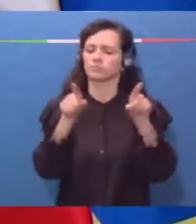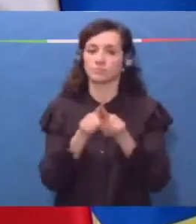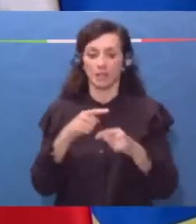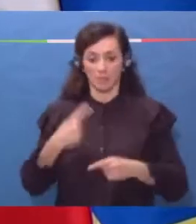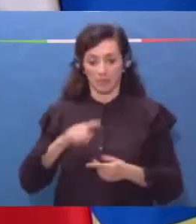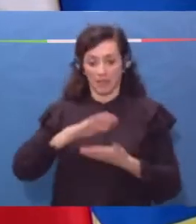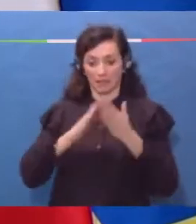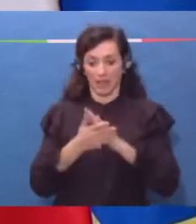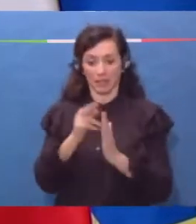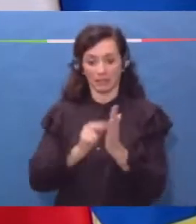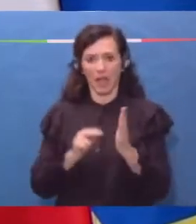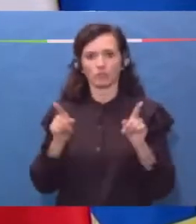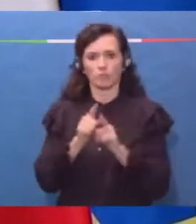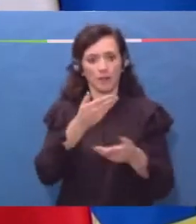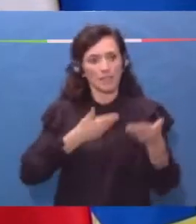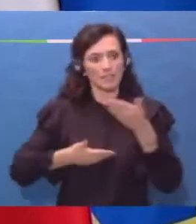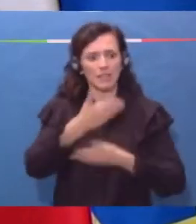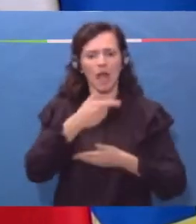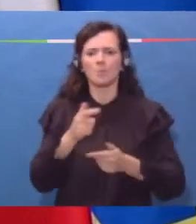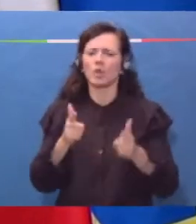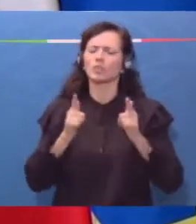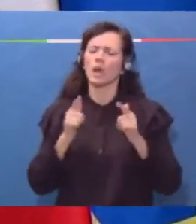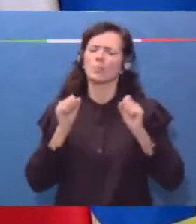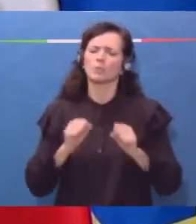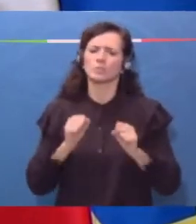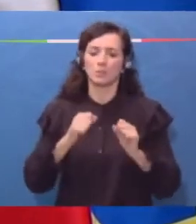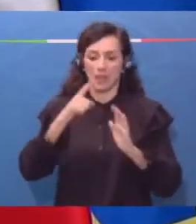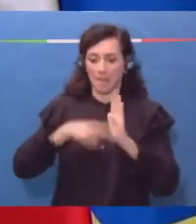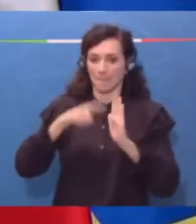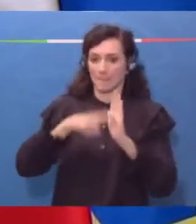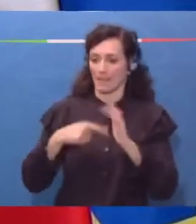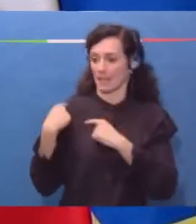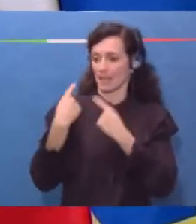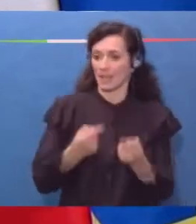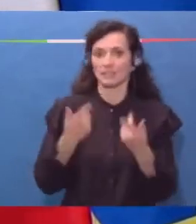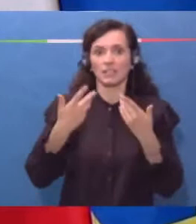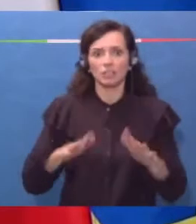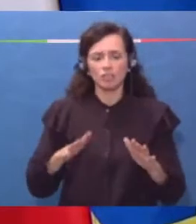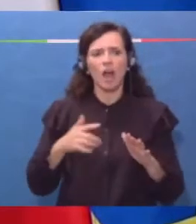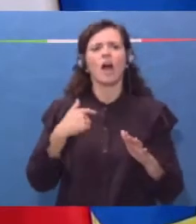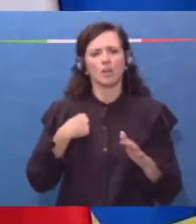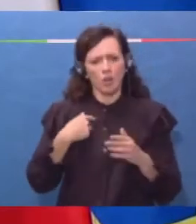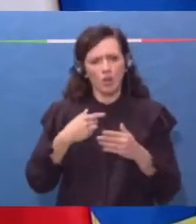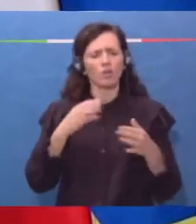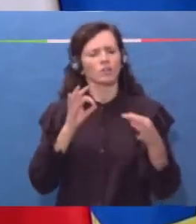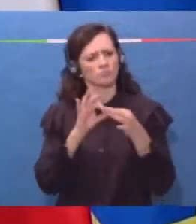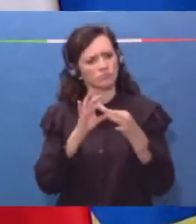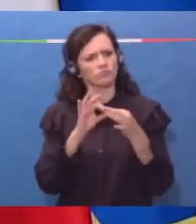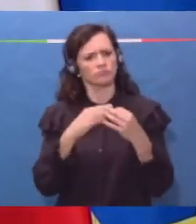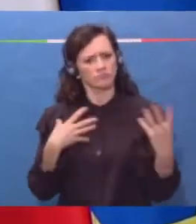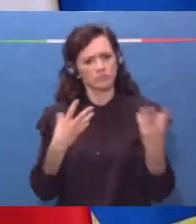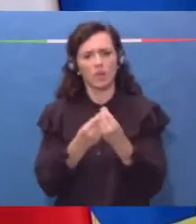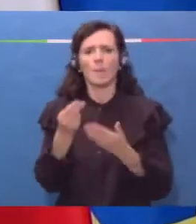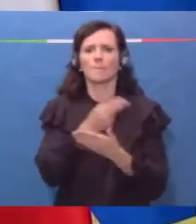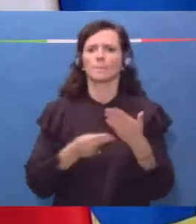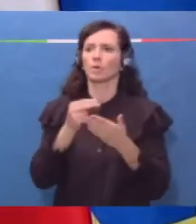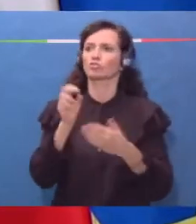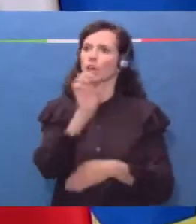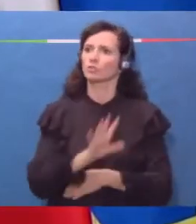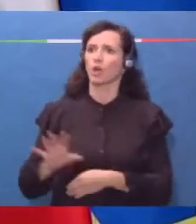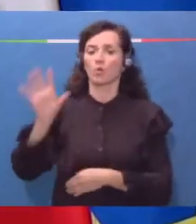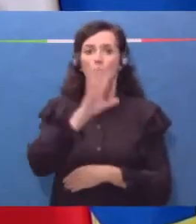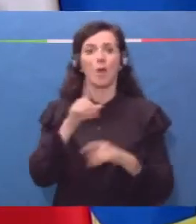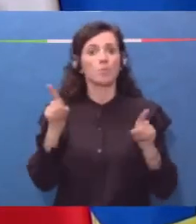tanti mesi a questa parte, ci consente di farlo, e noi condividiamo il progetto europeo ma anche le grandi questioni del